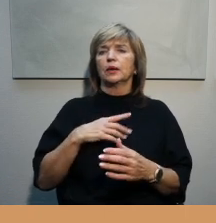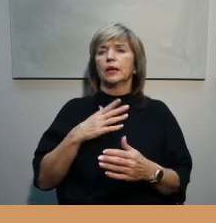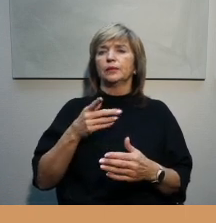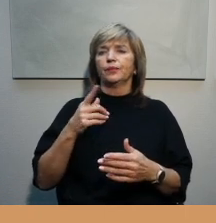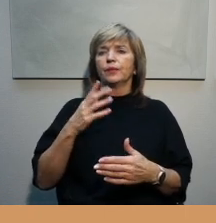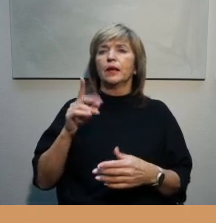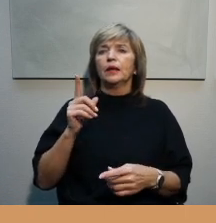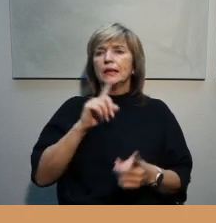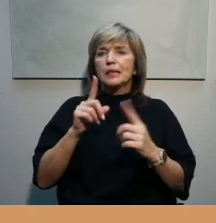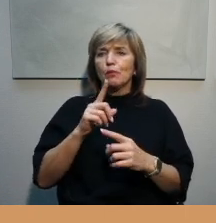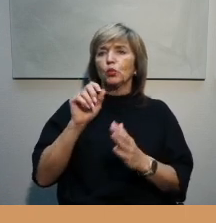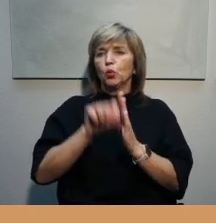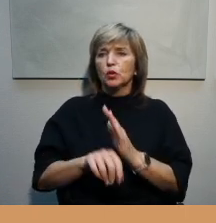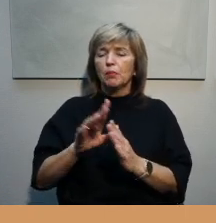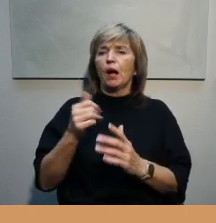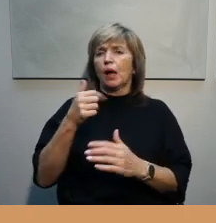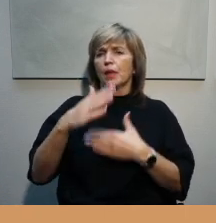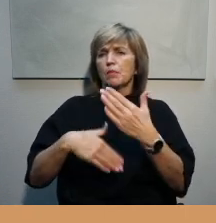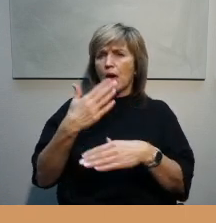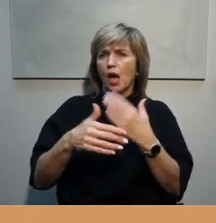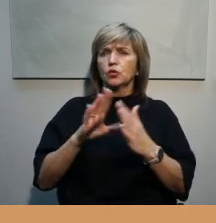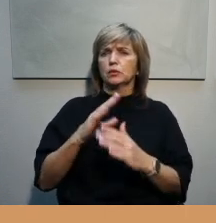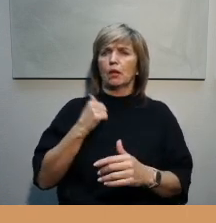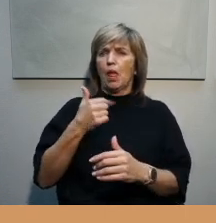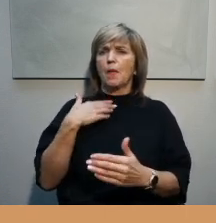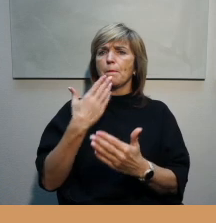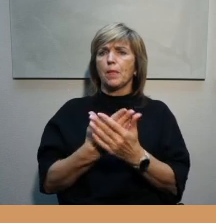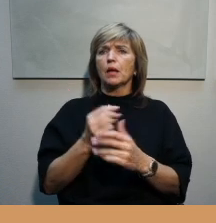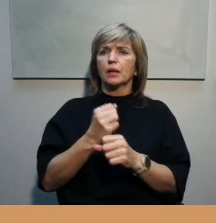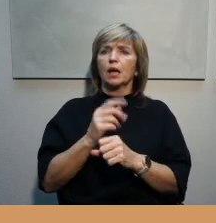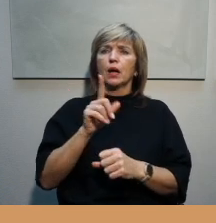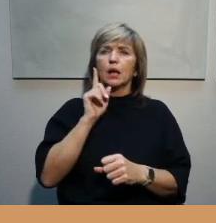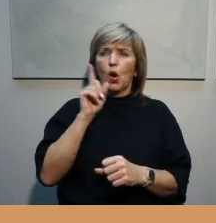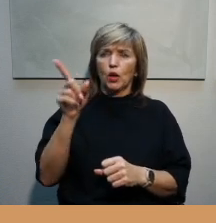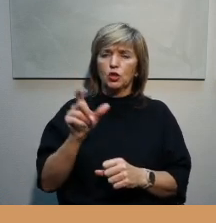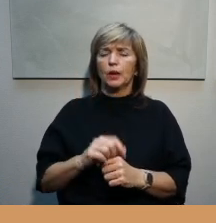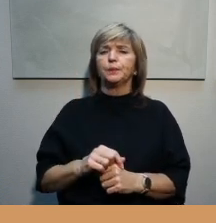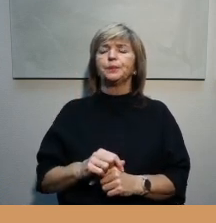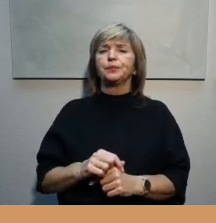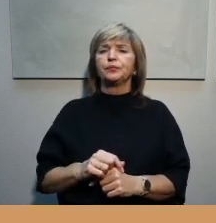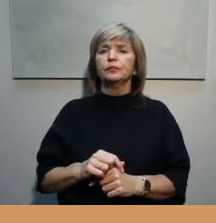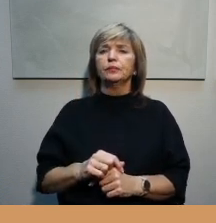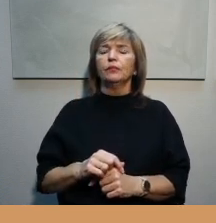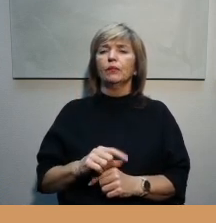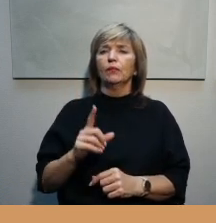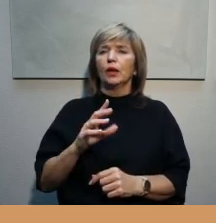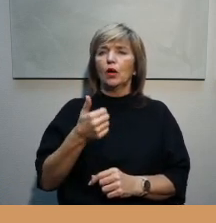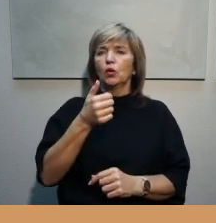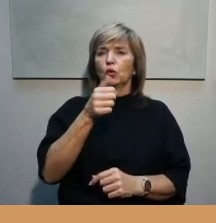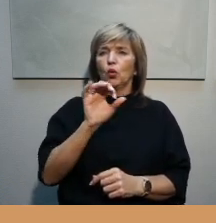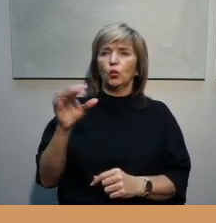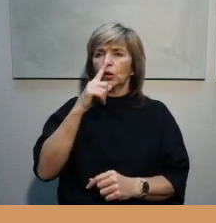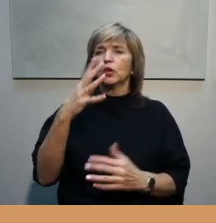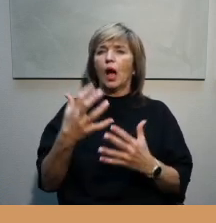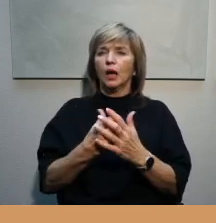dzimumnoziegumus, bet gadiem ejot ļoti, ļoti labi sev pierādījis arī darbā ar bērniem jauniešiem. Un ieguglējot, uzreiz